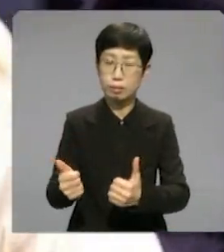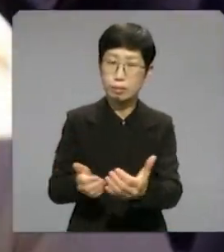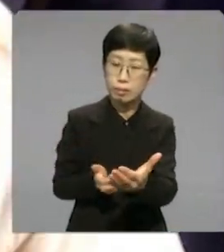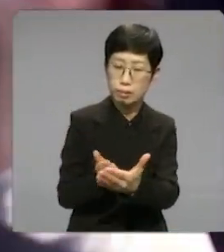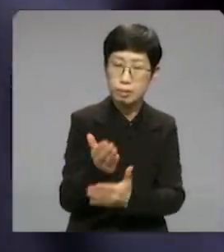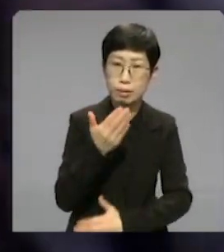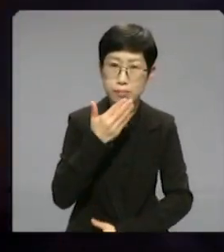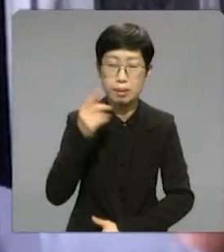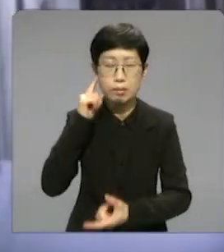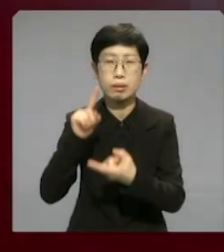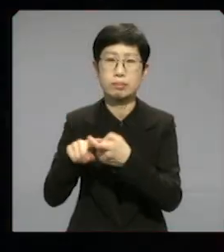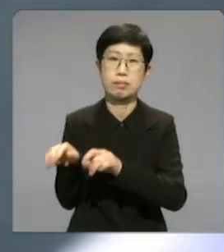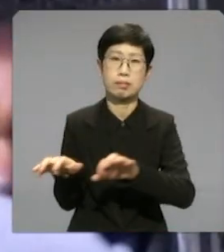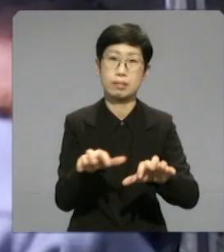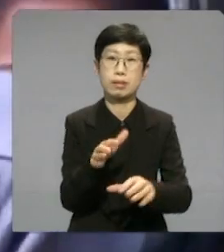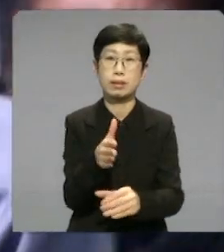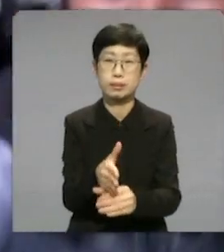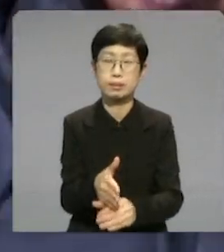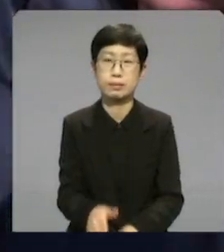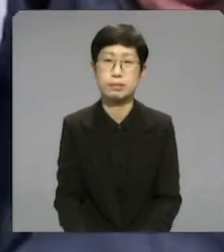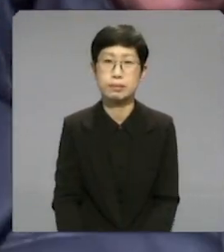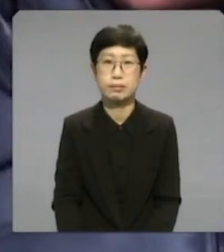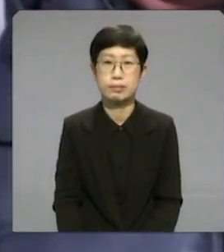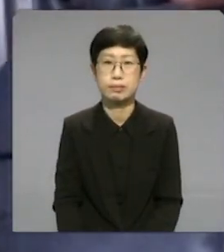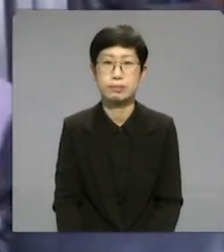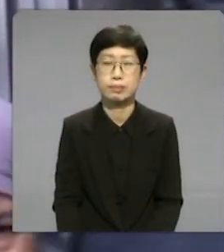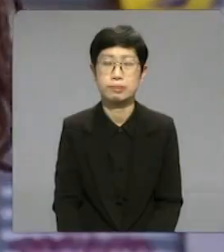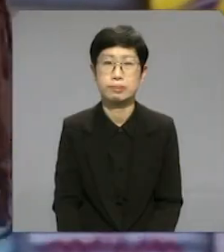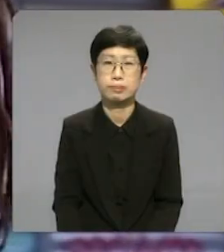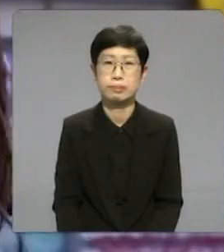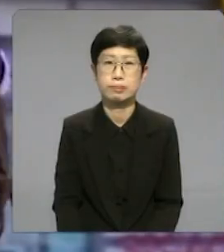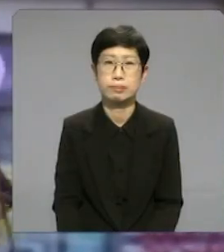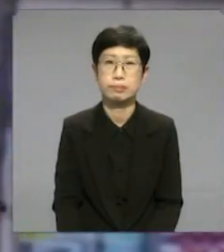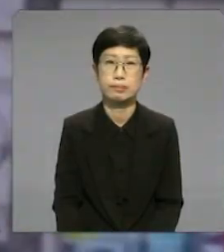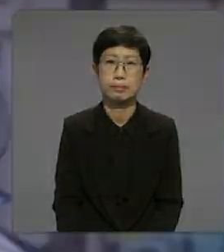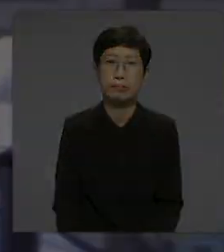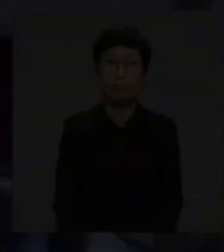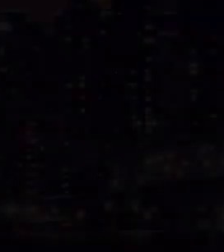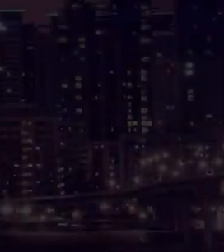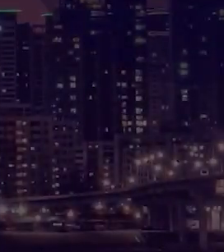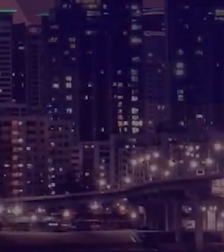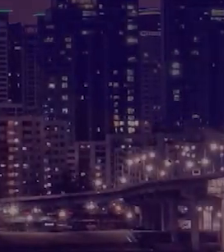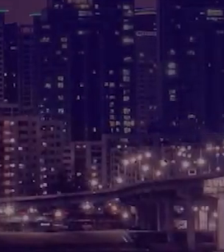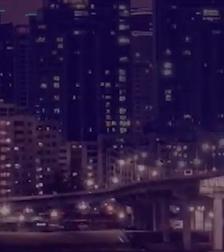무난히 넘을 수 있을지 관심이 모아지고 있습니다. 월드뉴스 원혜입니다.